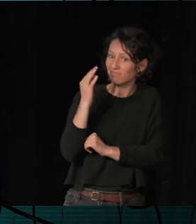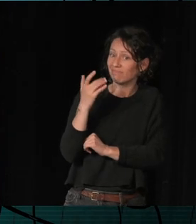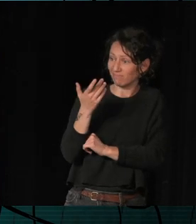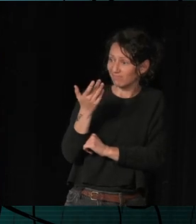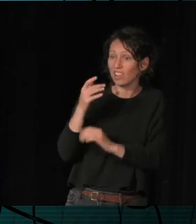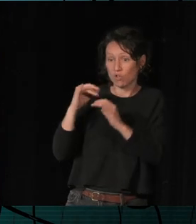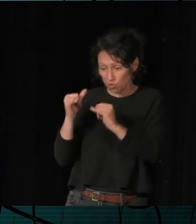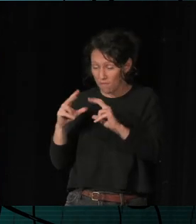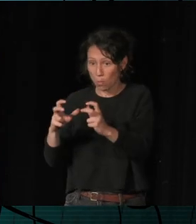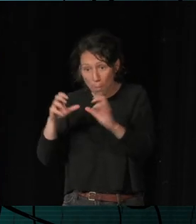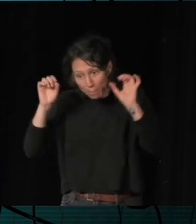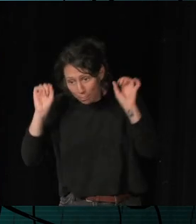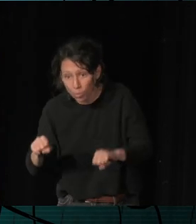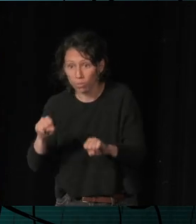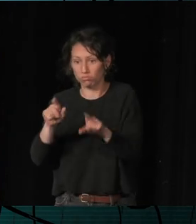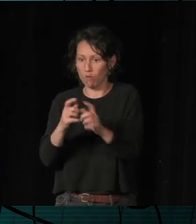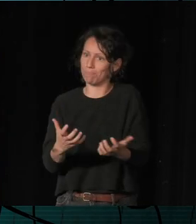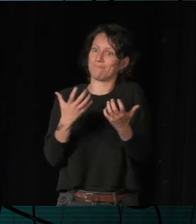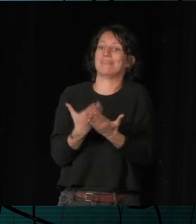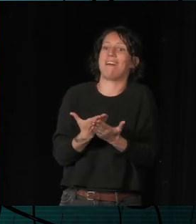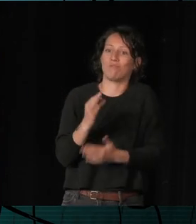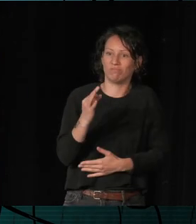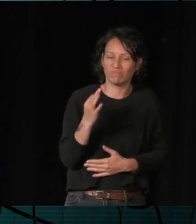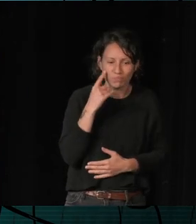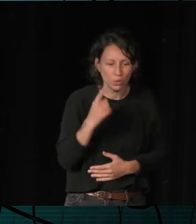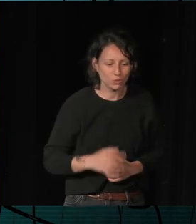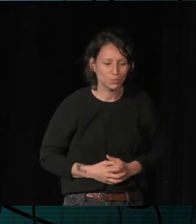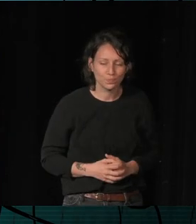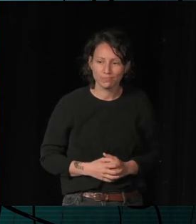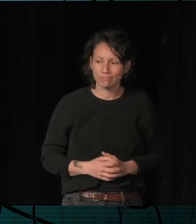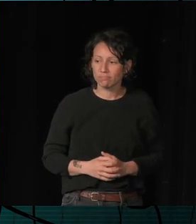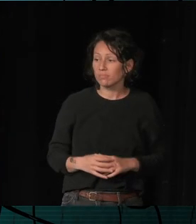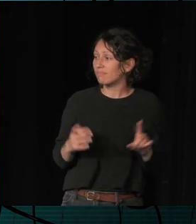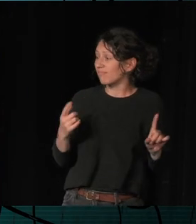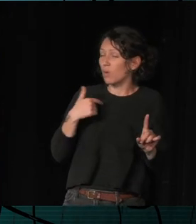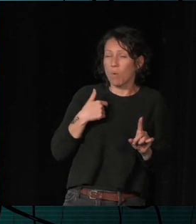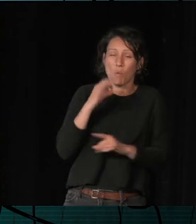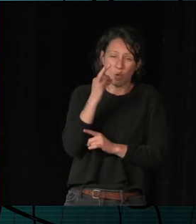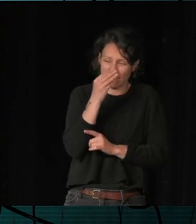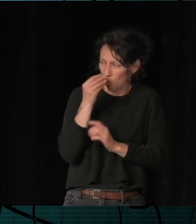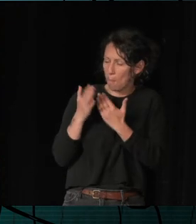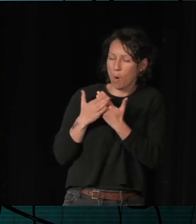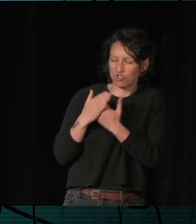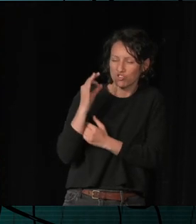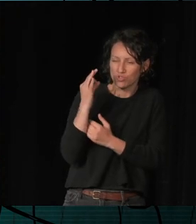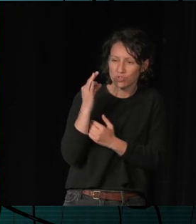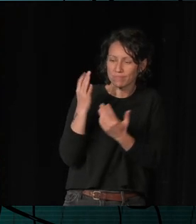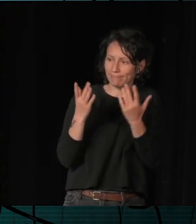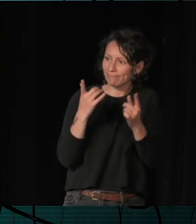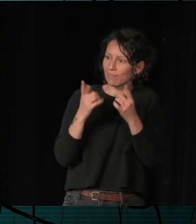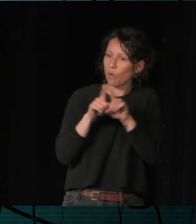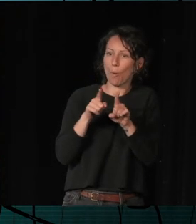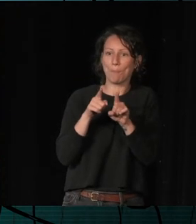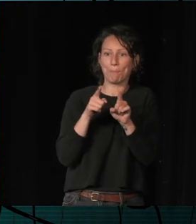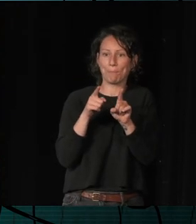il peut aussi faire ça, je pense. Oui, bah, complètement. Ouais, c'est l'impression que j'ai aussi, comme s'il y avait en fait cette envie de se légitimer un